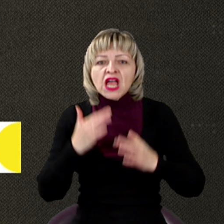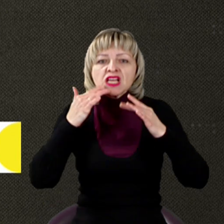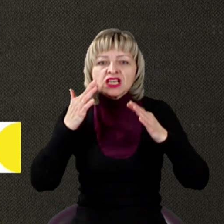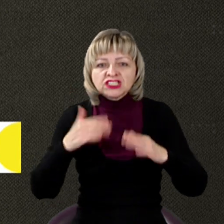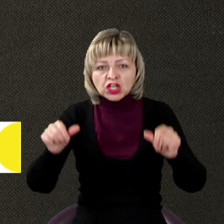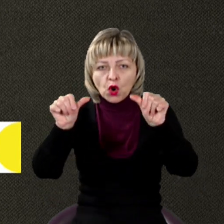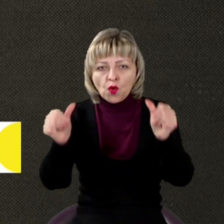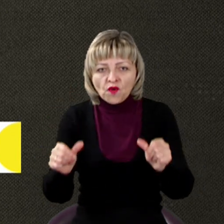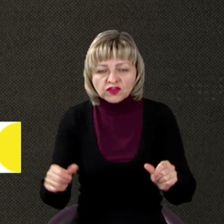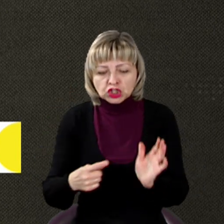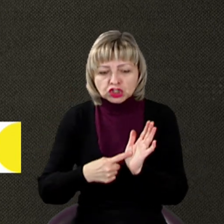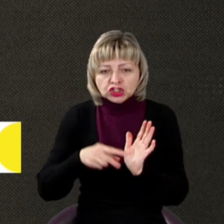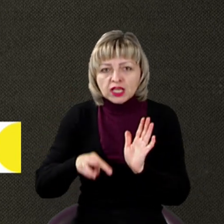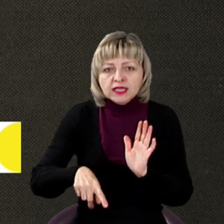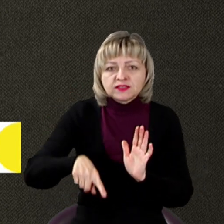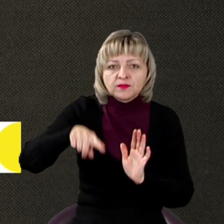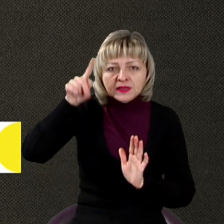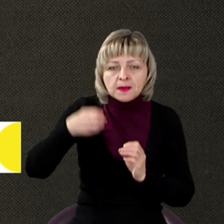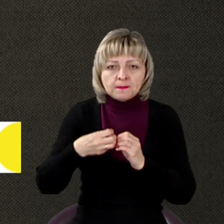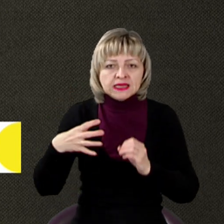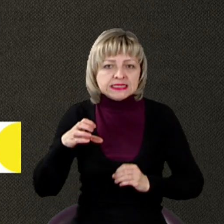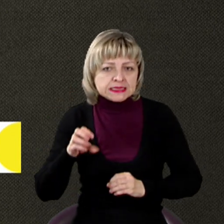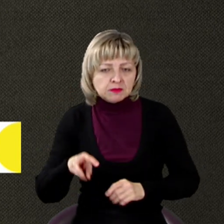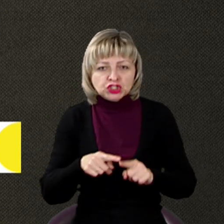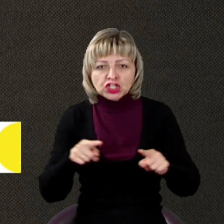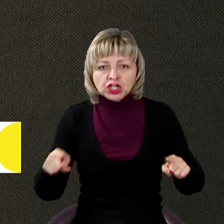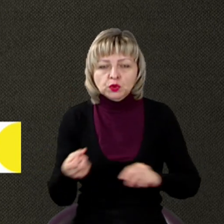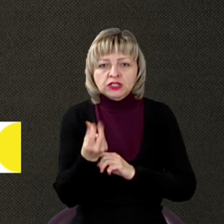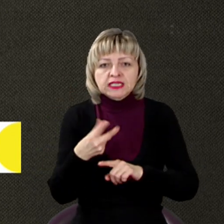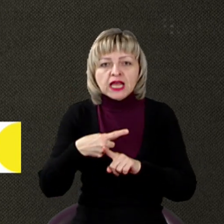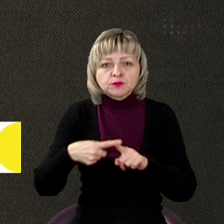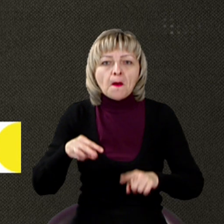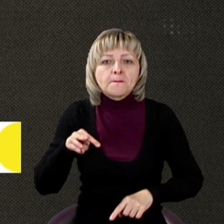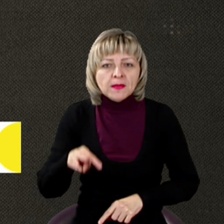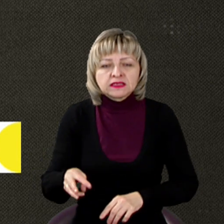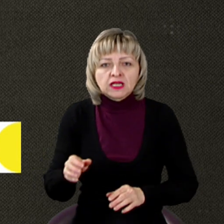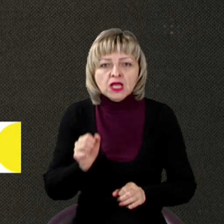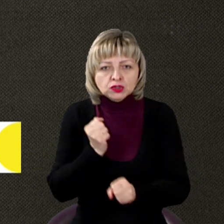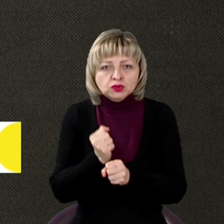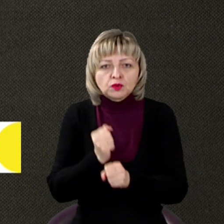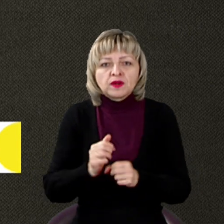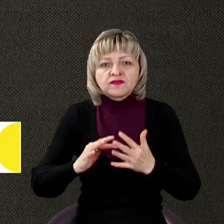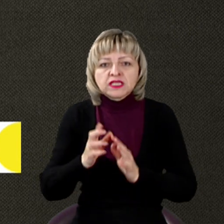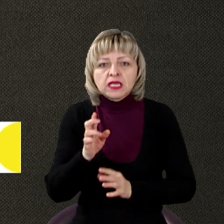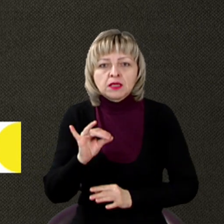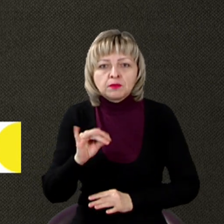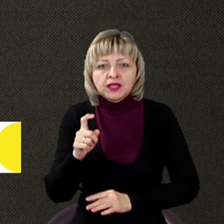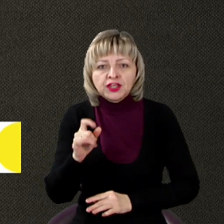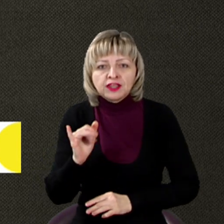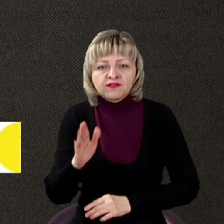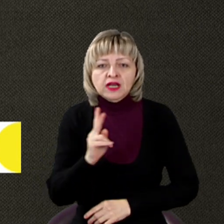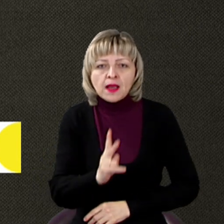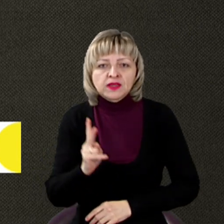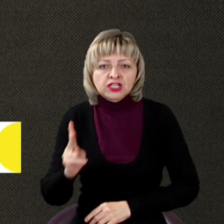Сніговика висотою у 6 метрів і 15 сантиметрів та шириною 13,5 метра зліпив у селі Бихів Камінь-Каширського